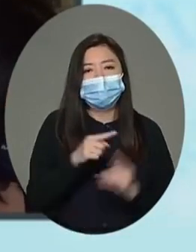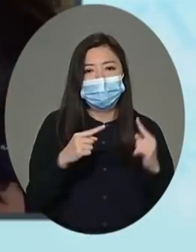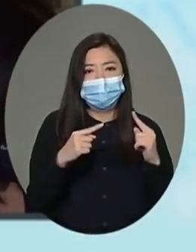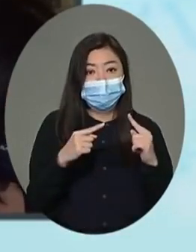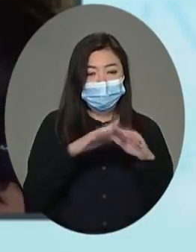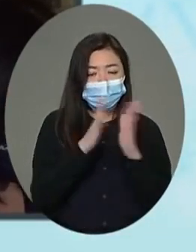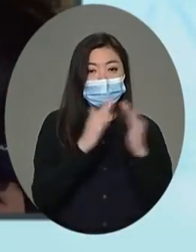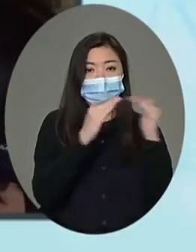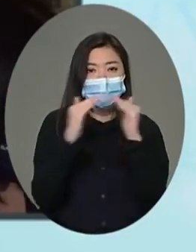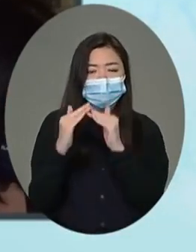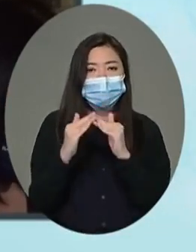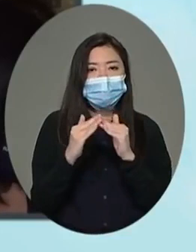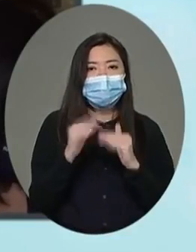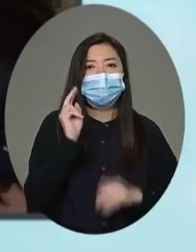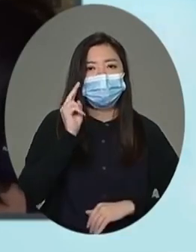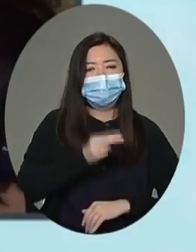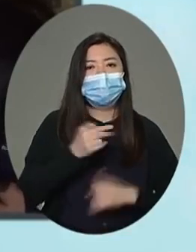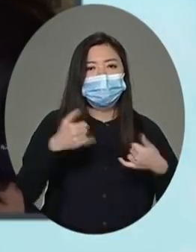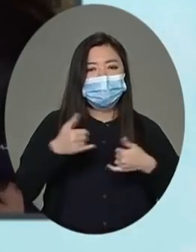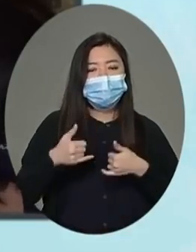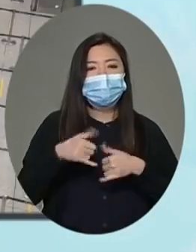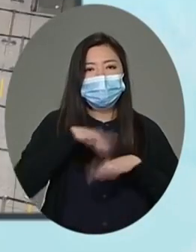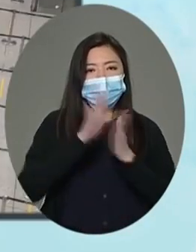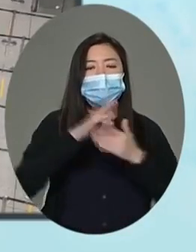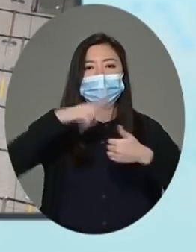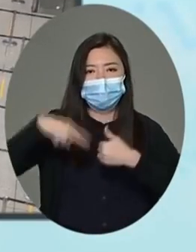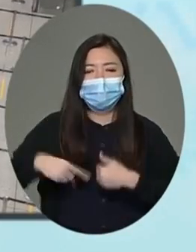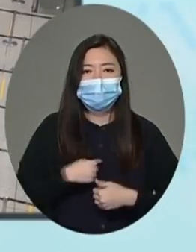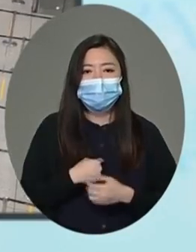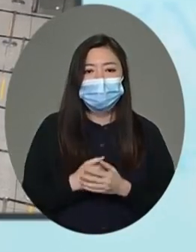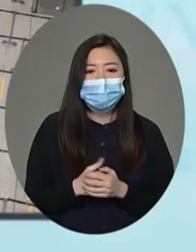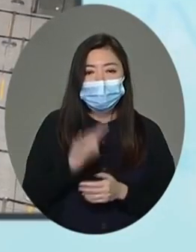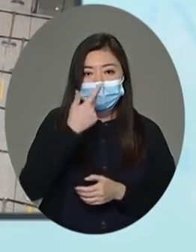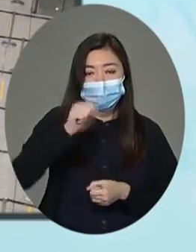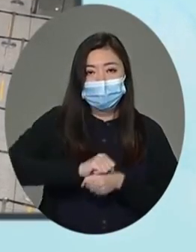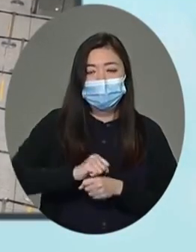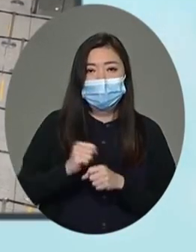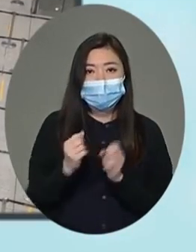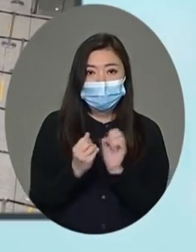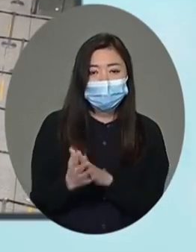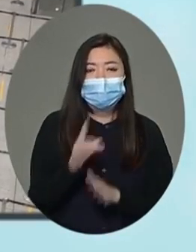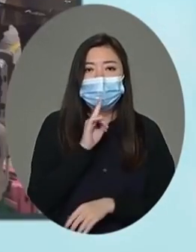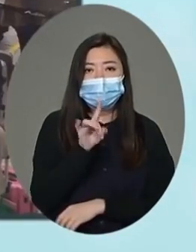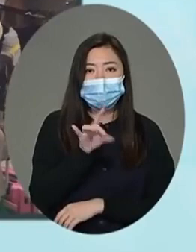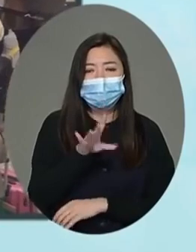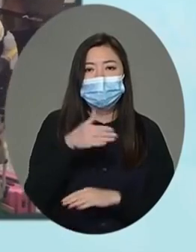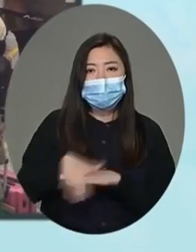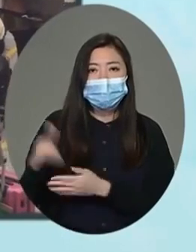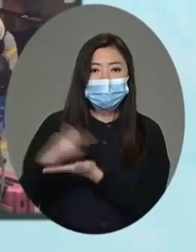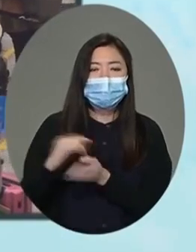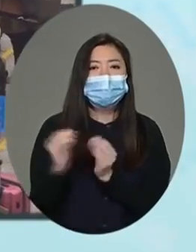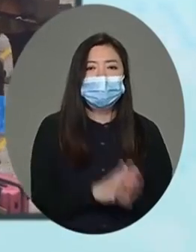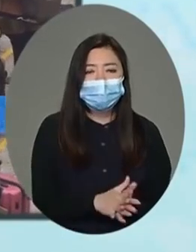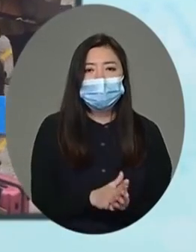就即係列為密切接觸者啦，安排佢哋檢疫啦。 至於新增15宗個案，全部都係輸入個